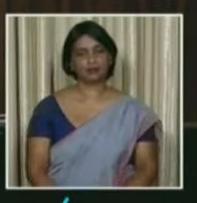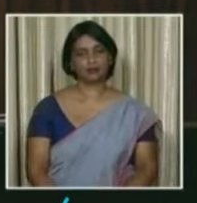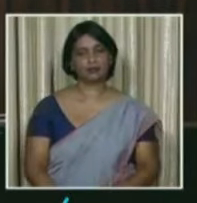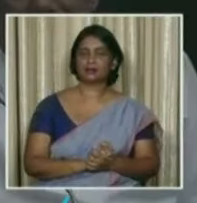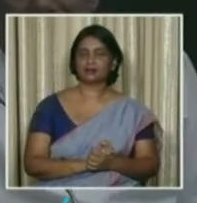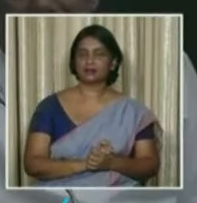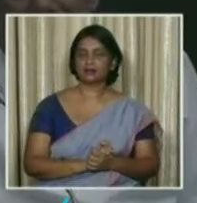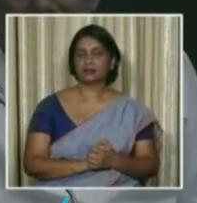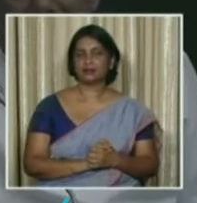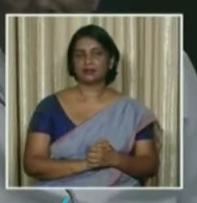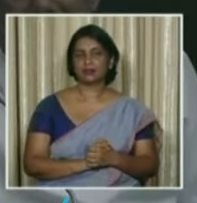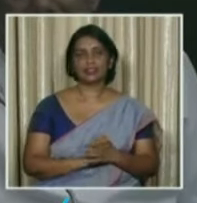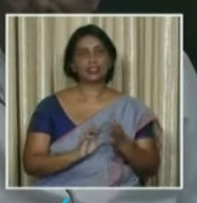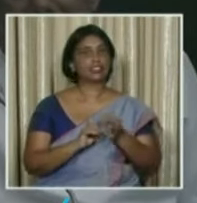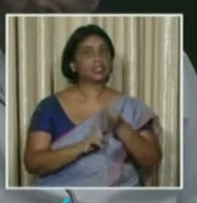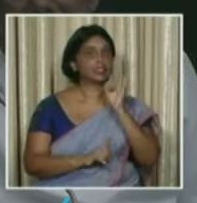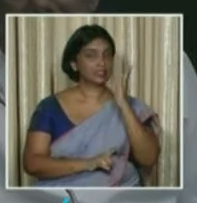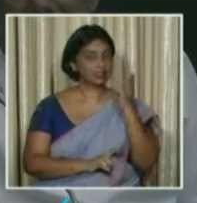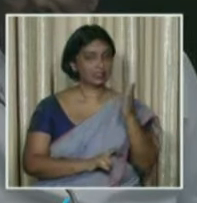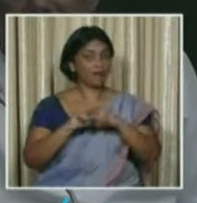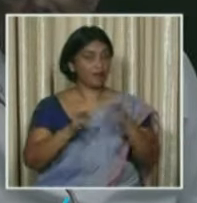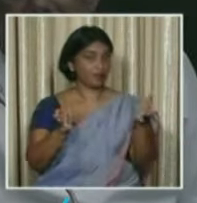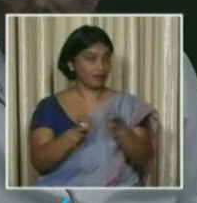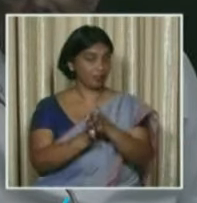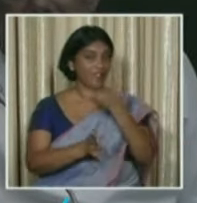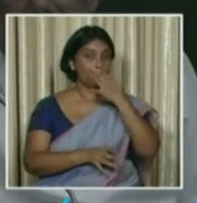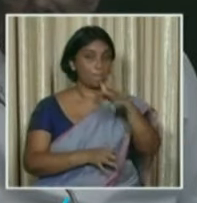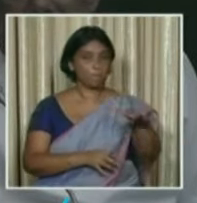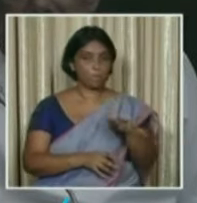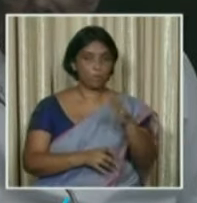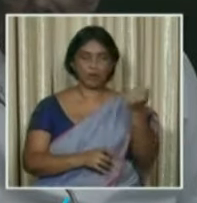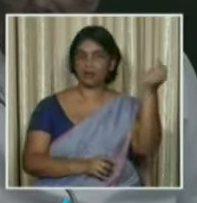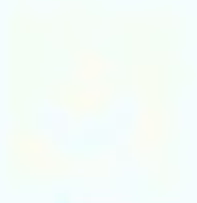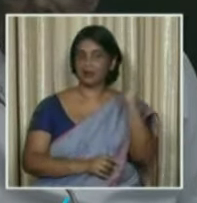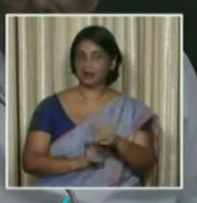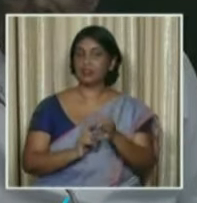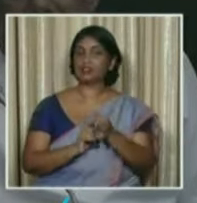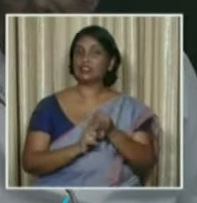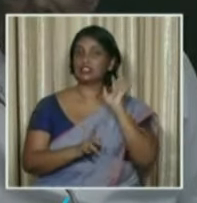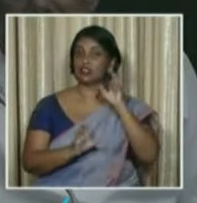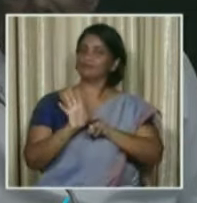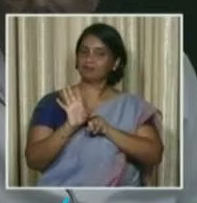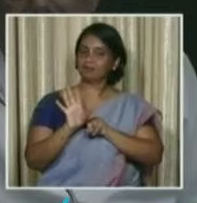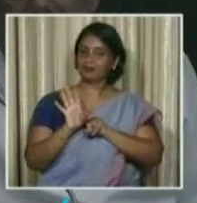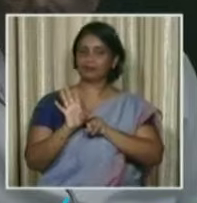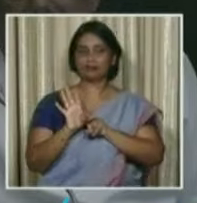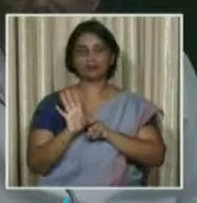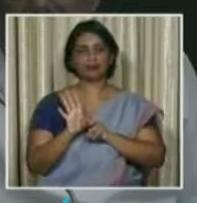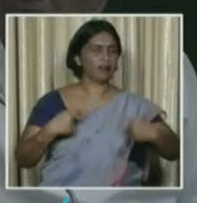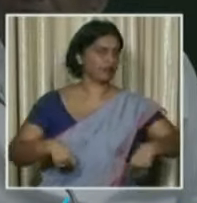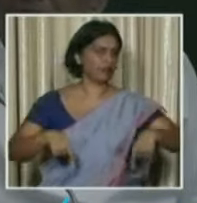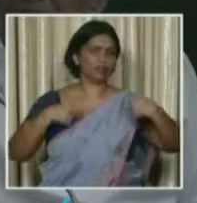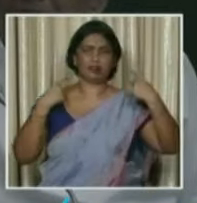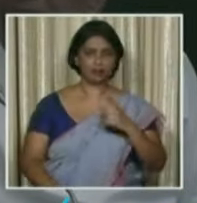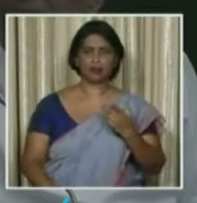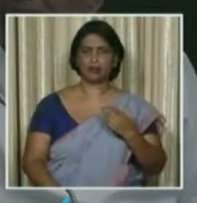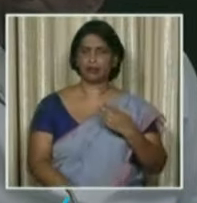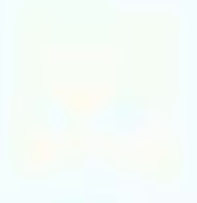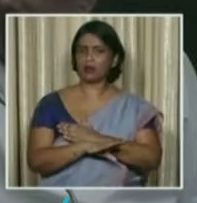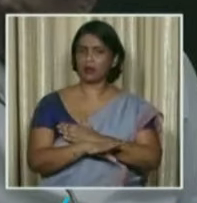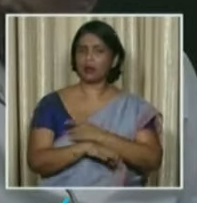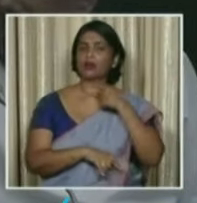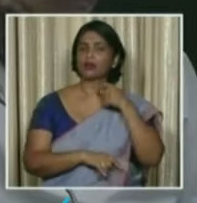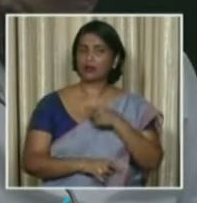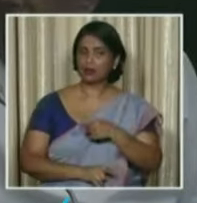දශමයක්වත් ගිහිල්ලා නැහැ. ජනාධිපතිතුමන්ගේ පන්ති මිත්‍රයා මෙතනට ඇවිල්ලා ජනාධිපති පුටුවේ ඉඳගෙන වෙනත් තර්කයක් නැගුවා ඊට පෙර. මොකද